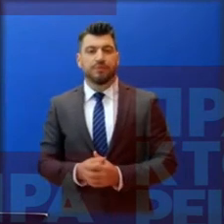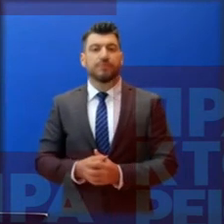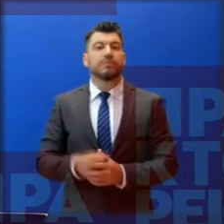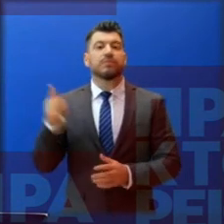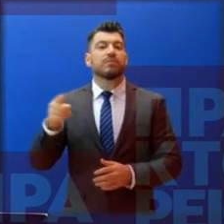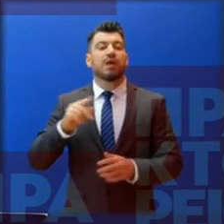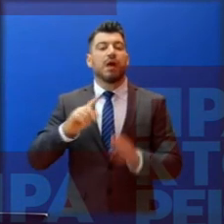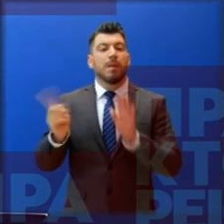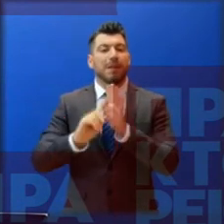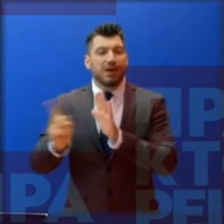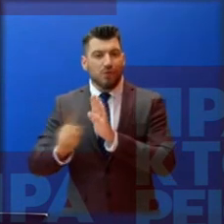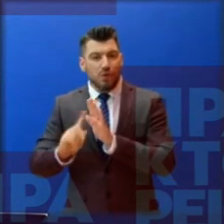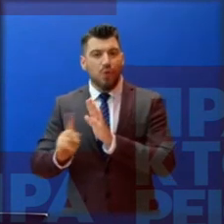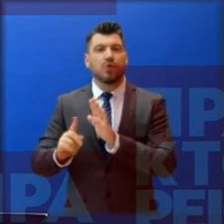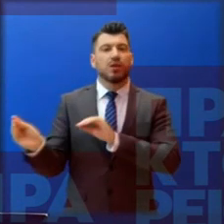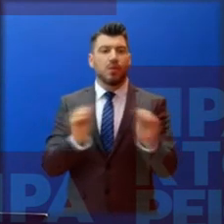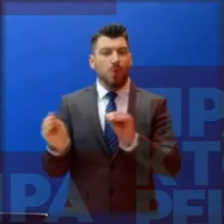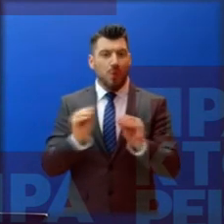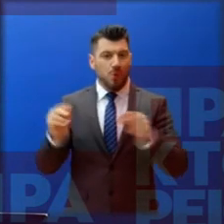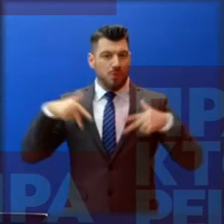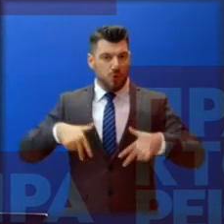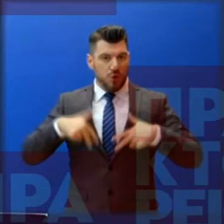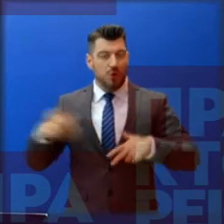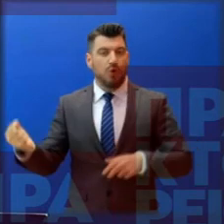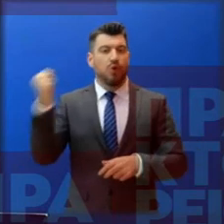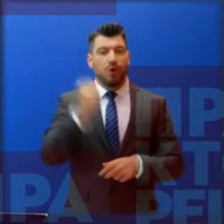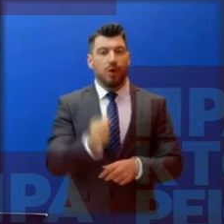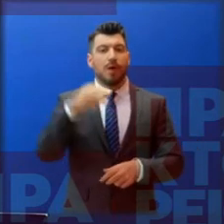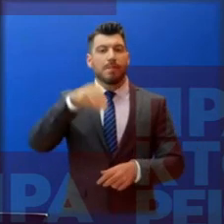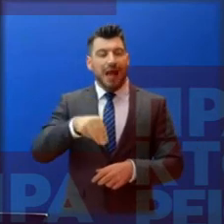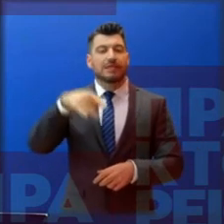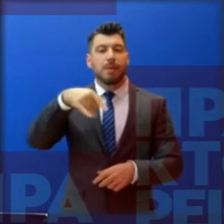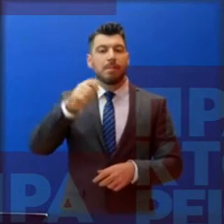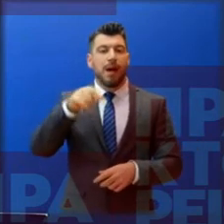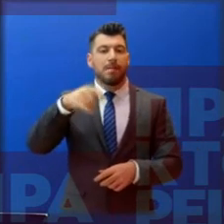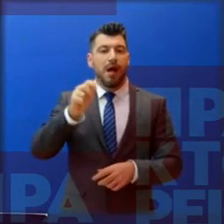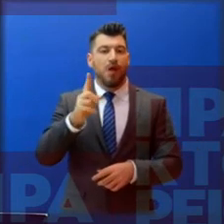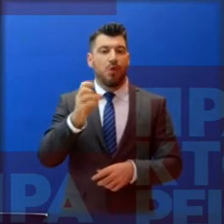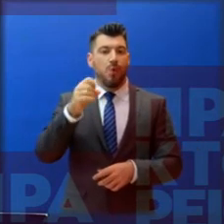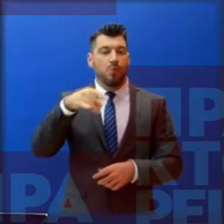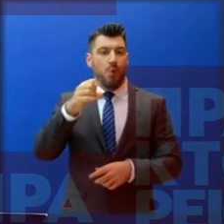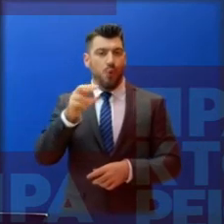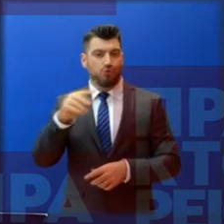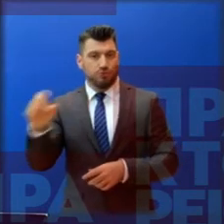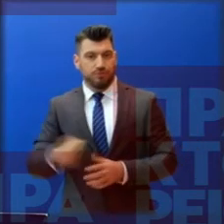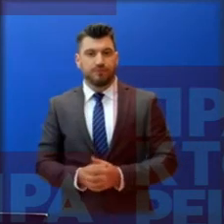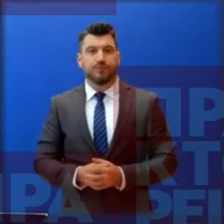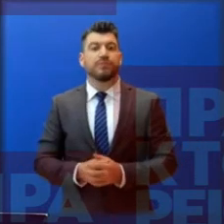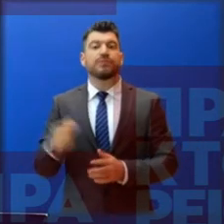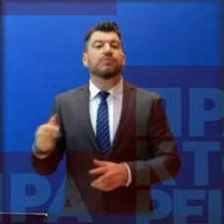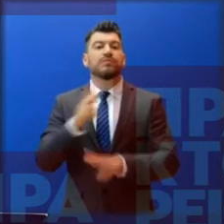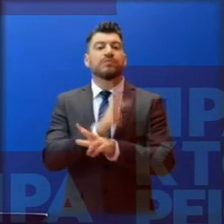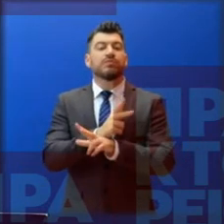Υποδομών, αρμοδίου για θέματα μεταφορών, αναλαμβάνει ο Μιχάλης Παπαδόπουλος. Συνίσταται θέση